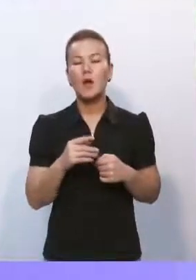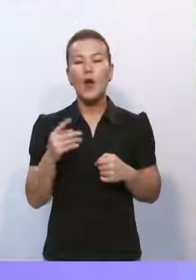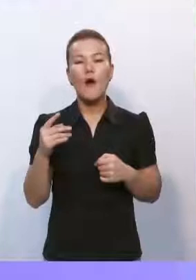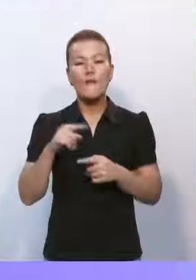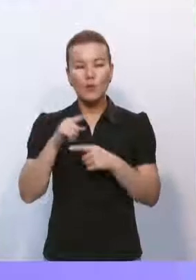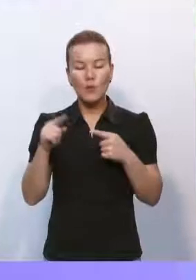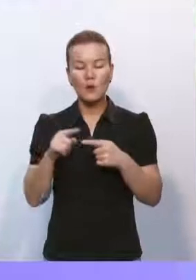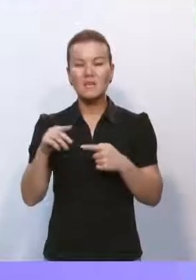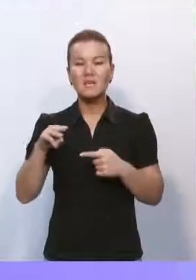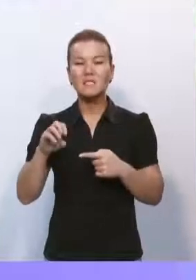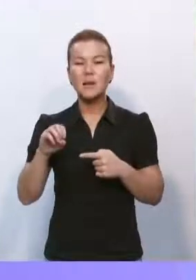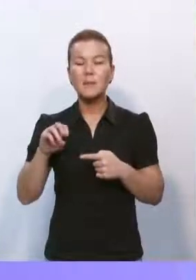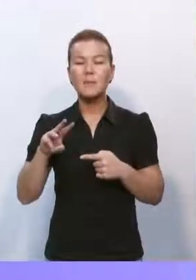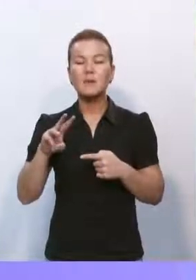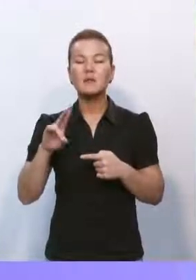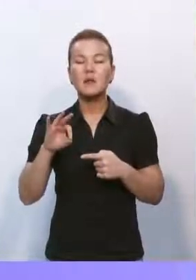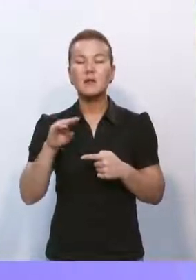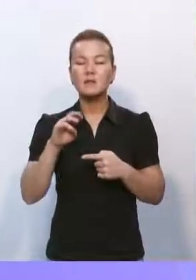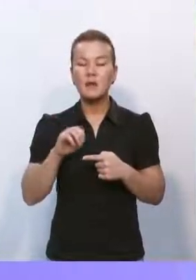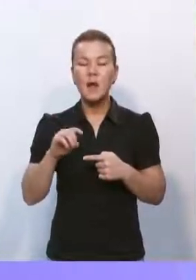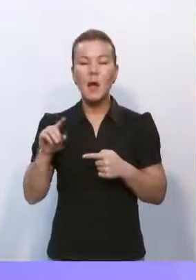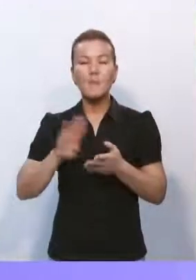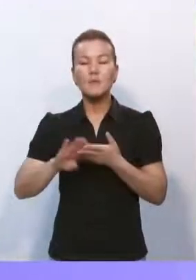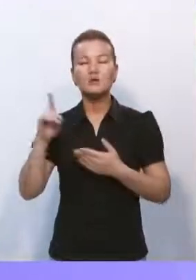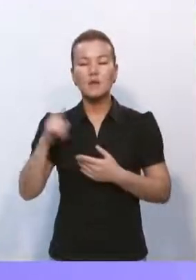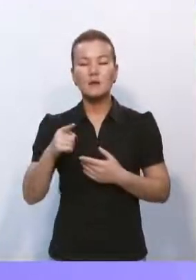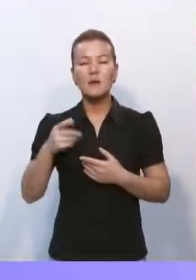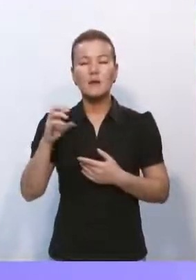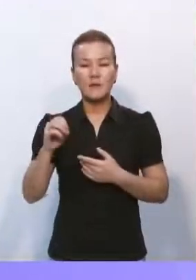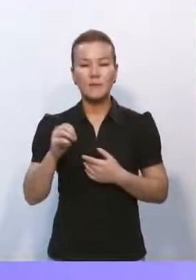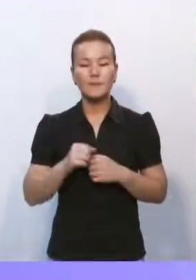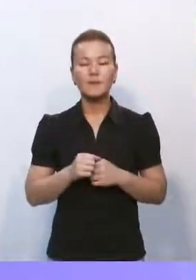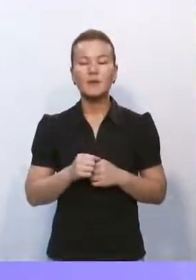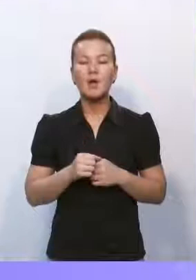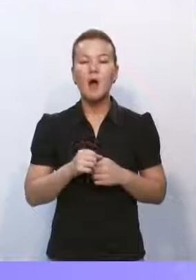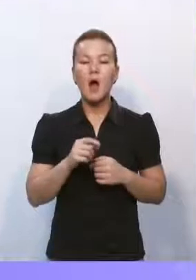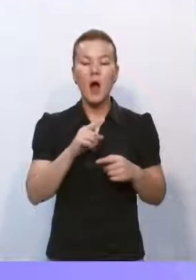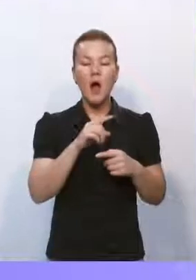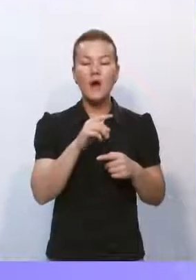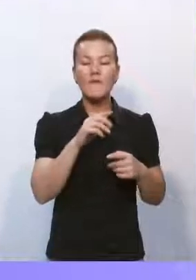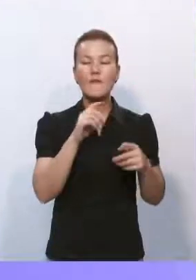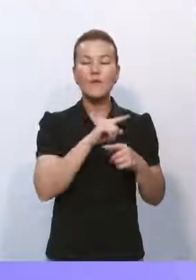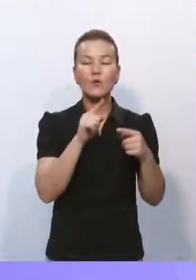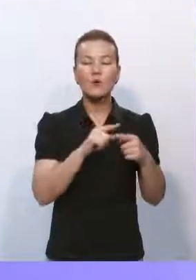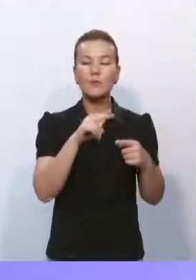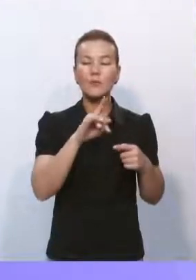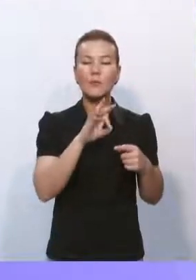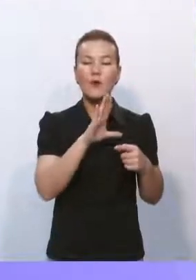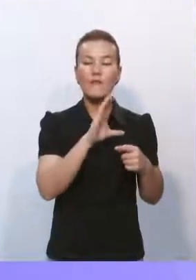корне слова «темноте» безударная гласная «е», а в корне проверочного